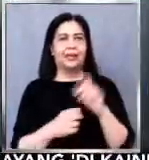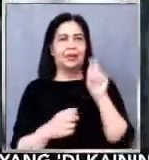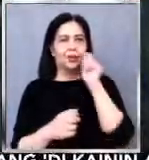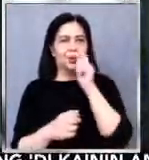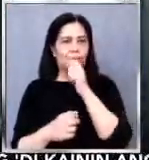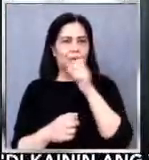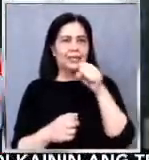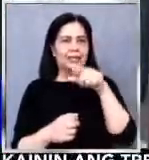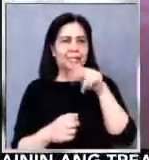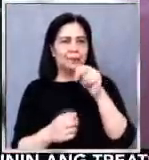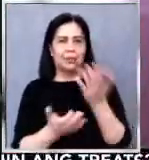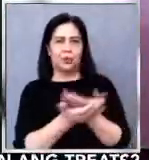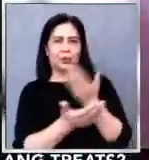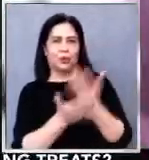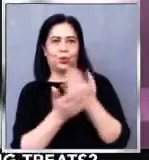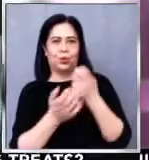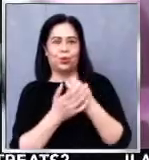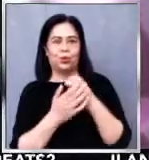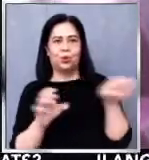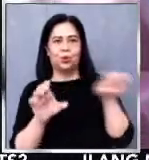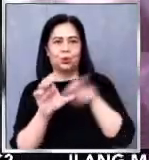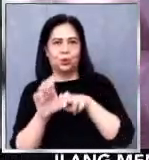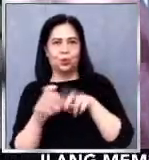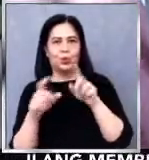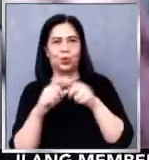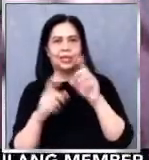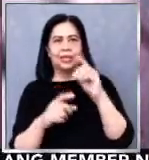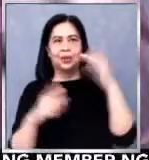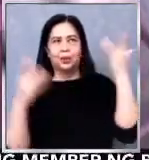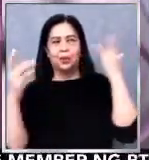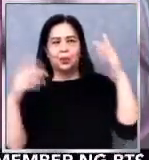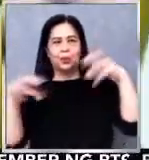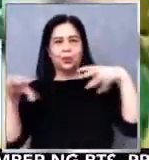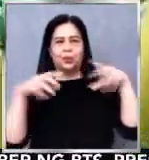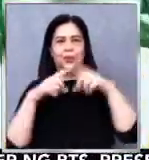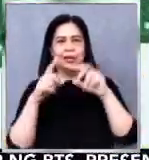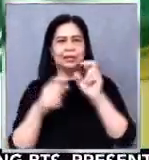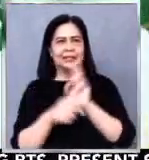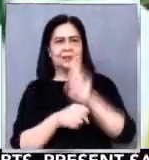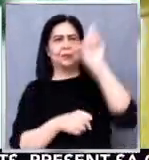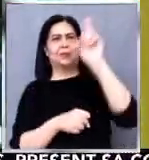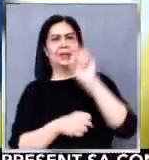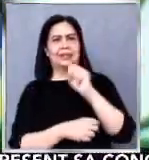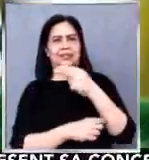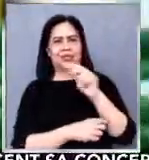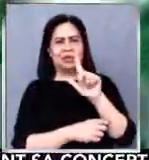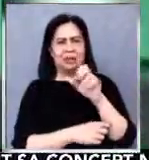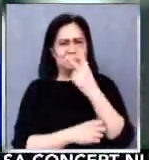ride ay combination daw ng Disco Magic at Space Shuttle. Kayanin ko kaya!